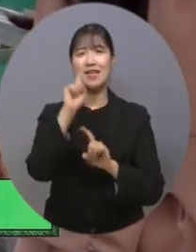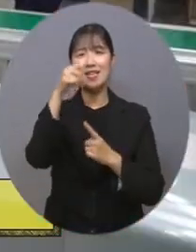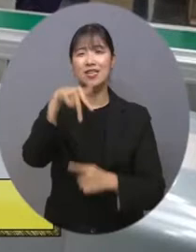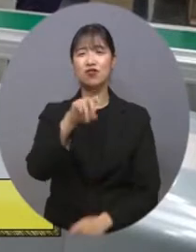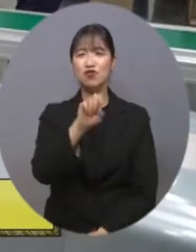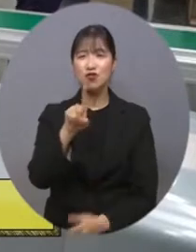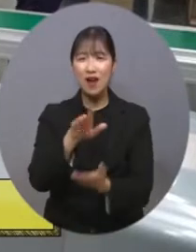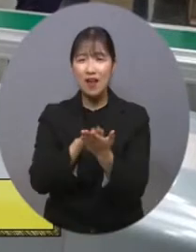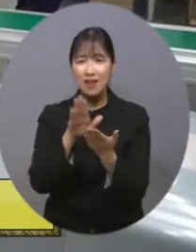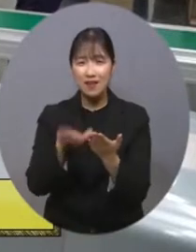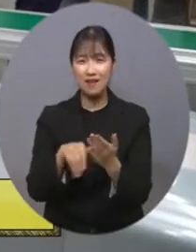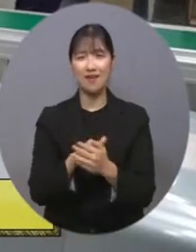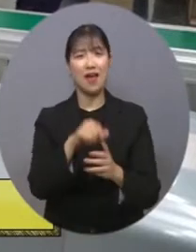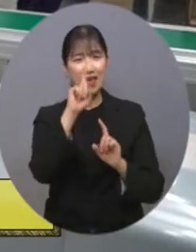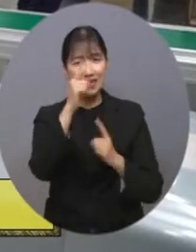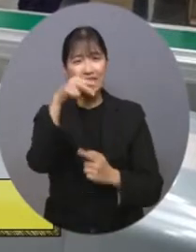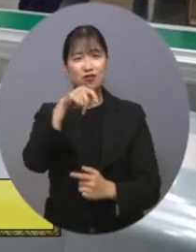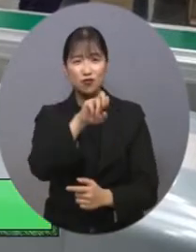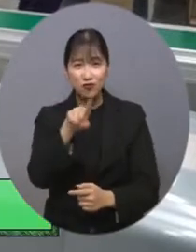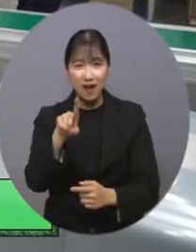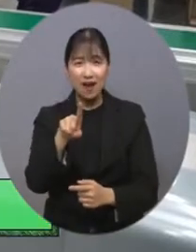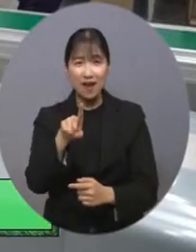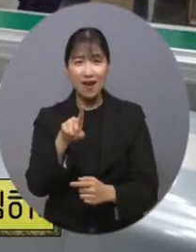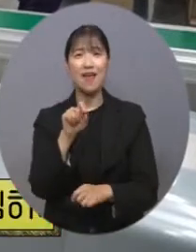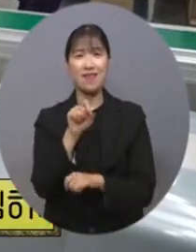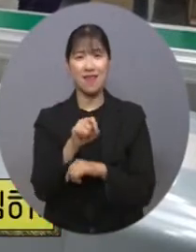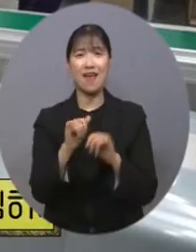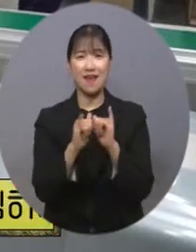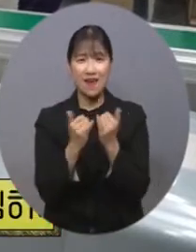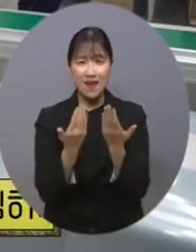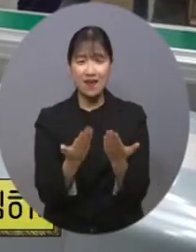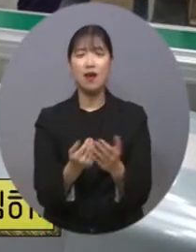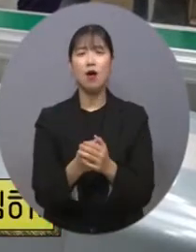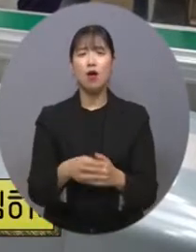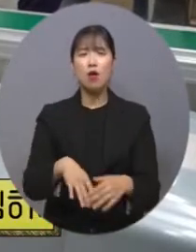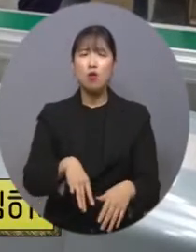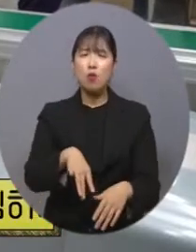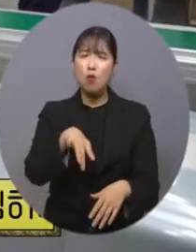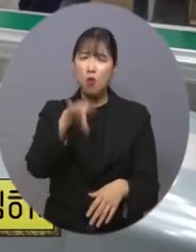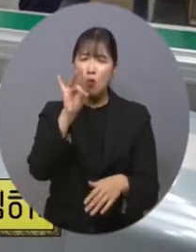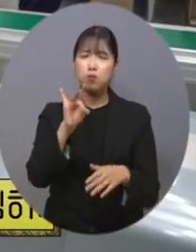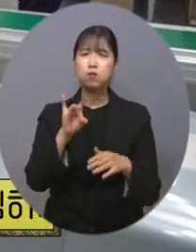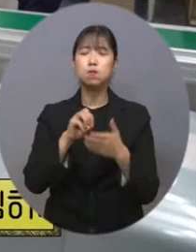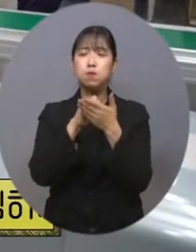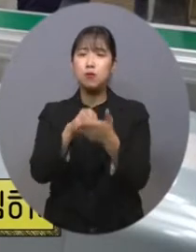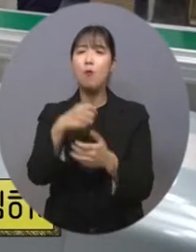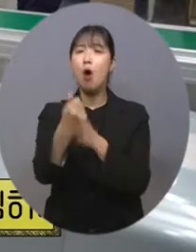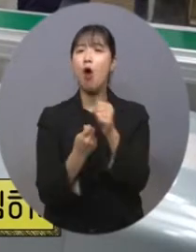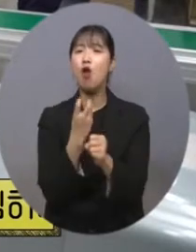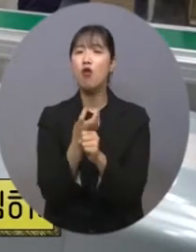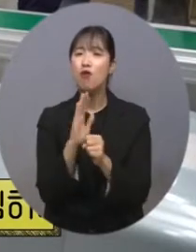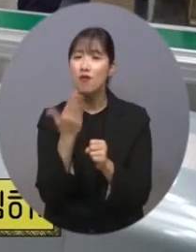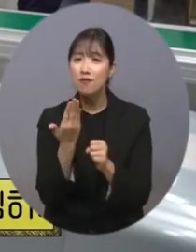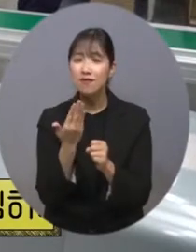이주아라고 합니다. 아, 이주아 사원님 맞으시죠? 아, 예, 예, 예. 어, 그러면 초창기라고 하셨으면 몇 년 정도 되셨나요?